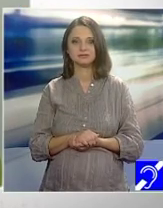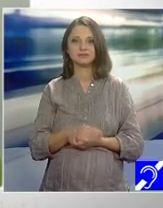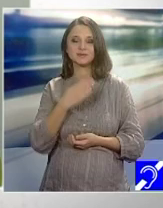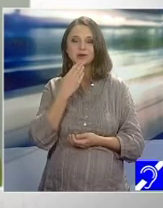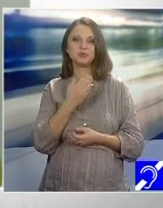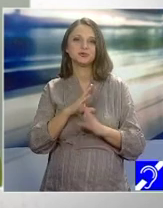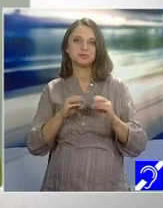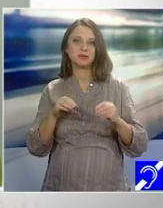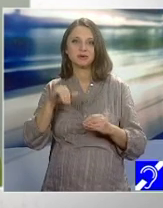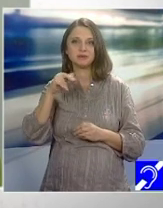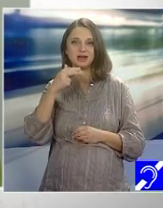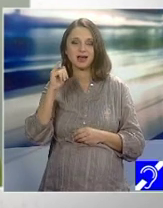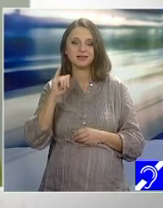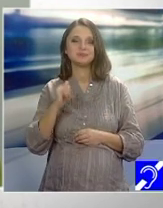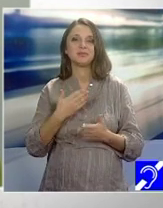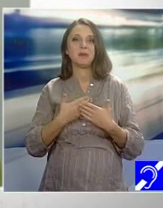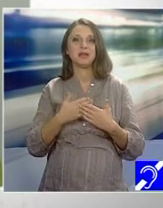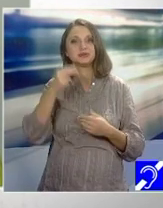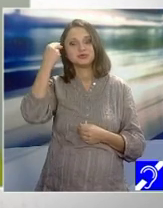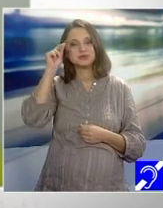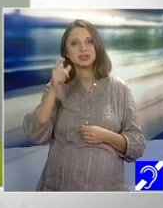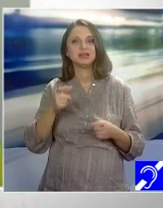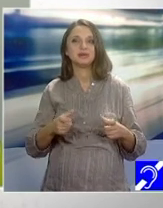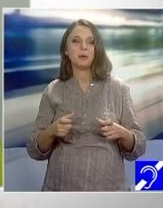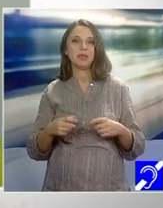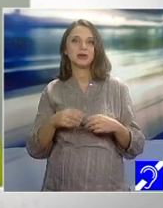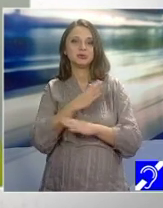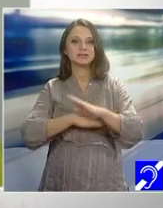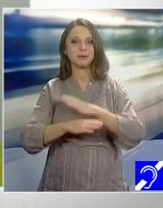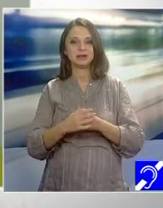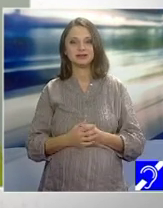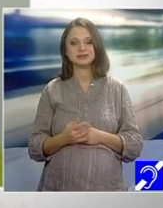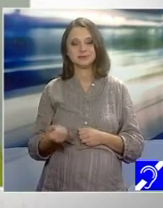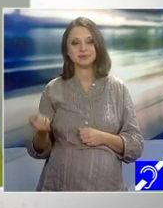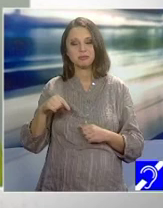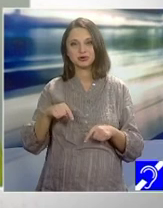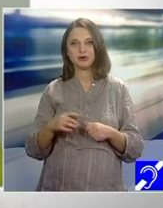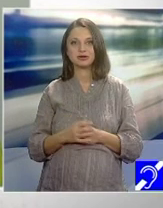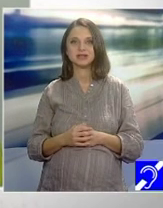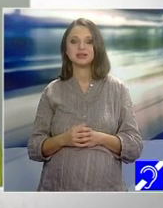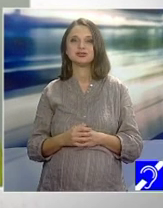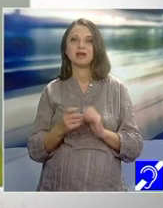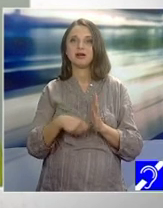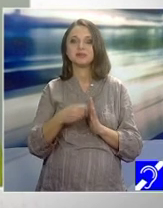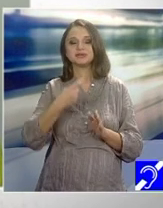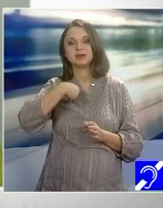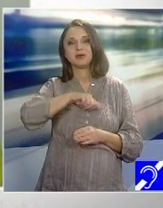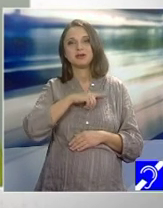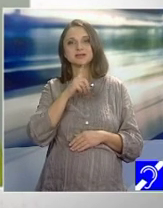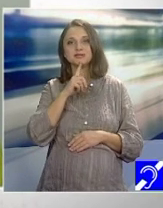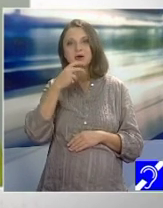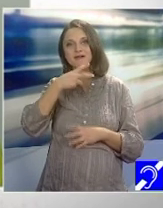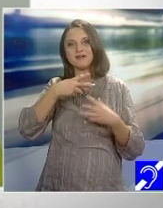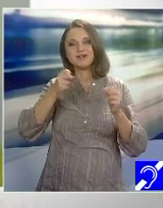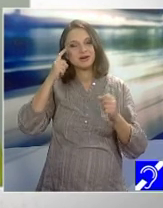Mulțumim foarte mult, Mihai Arsenie, pentru aceste știri din zona dizabilității. Am revenit, doamnelor, domnilor, în platoul emisiunii noastre Fără Prejudecăți.